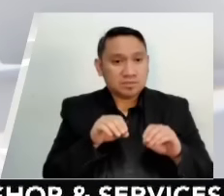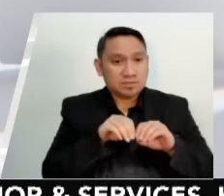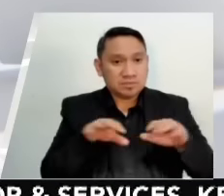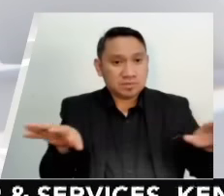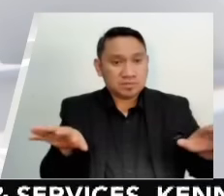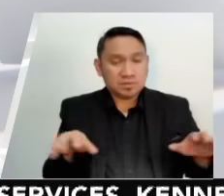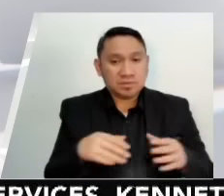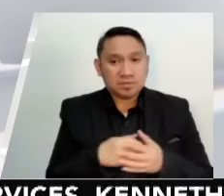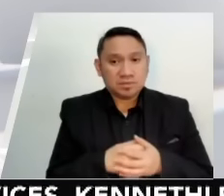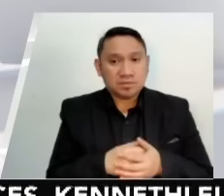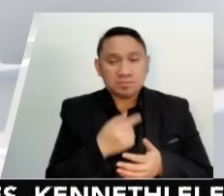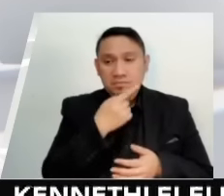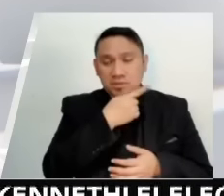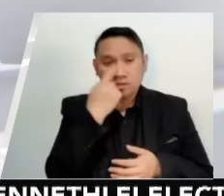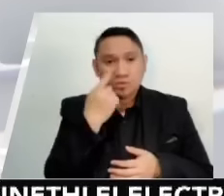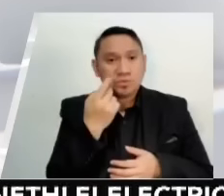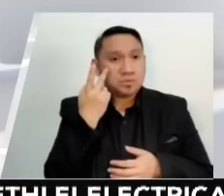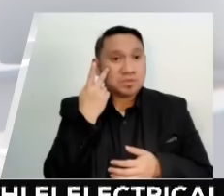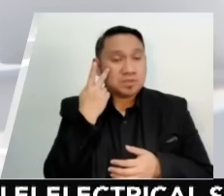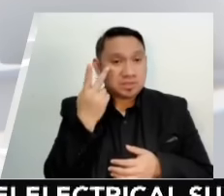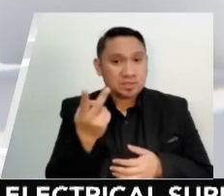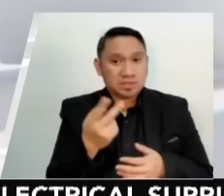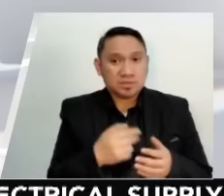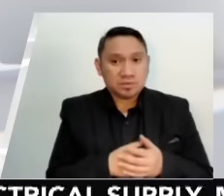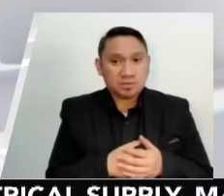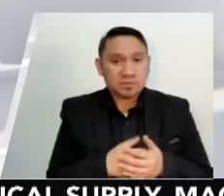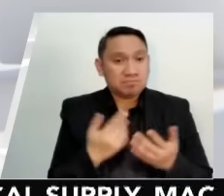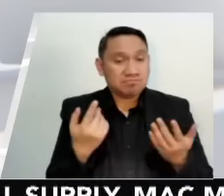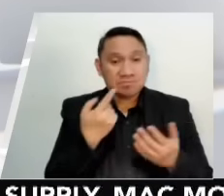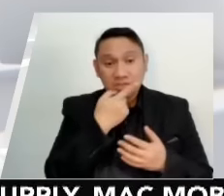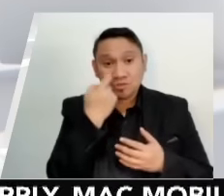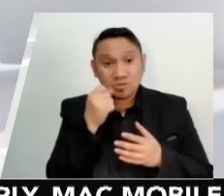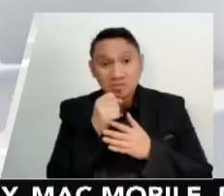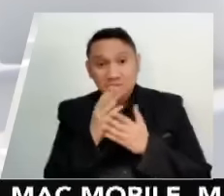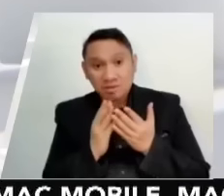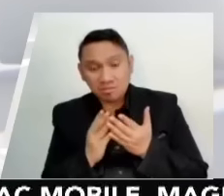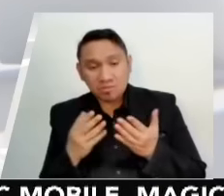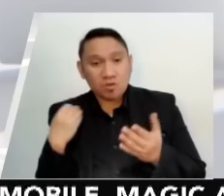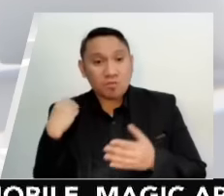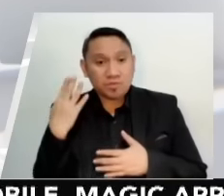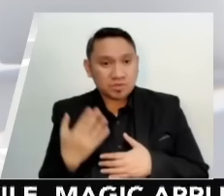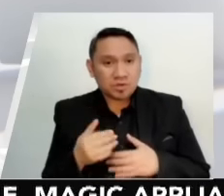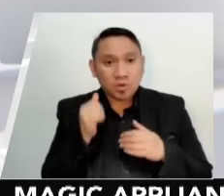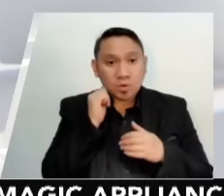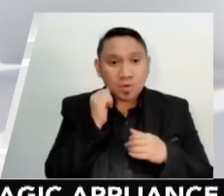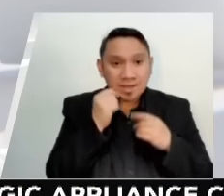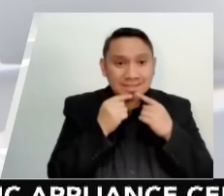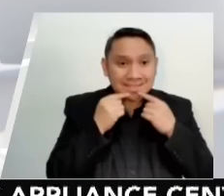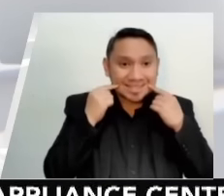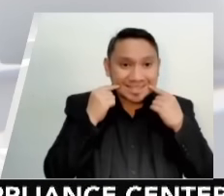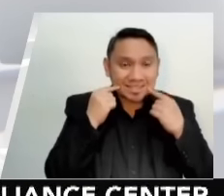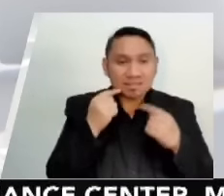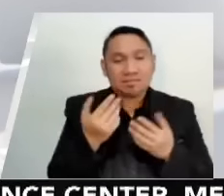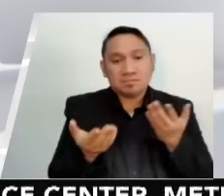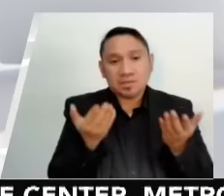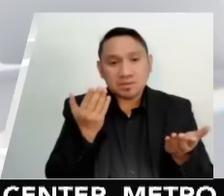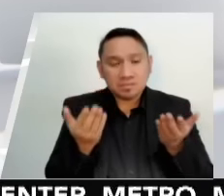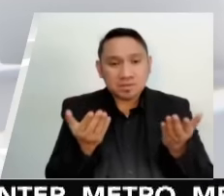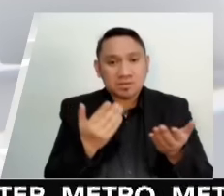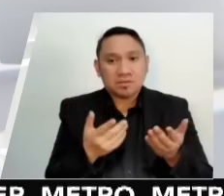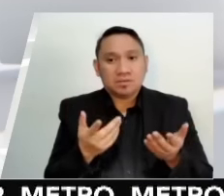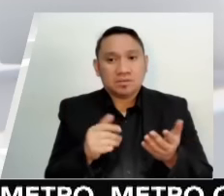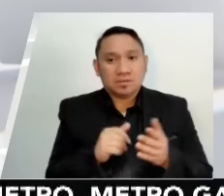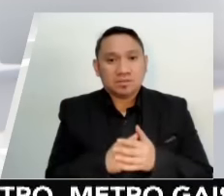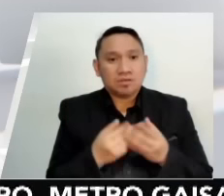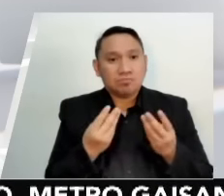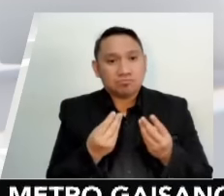rin po natin doon na hindi maitago yung itin ng ibang ahente sa picture na yon kasi sa tingin ko po it's a sign of relief kasi yun po